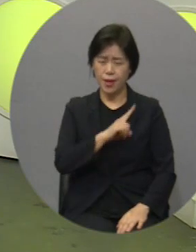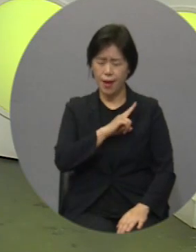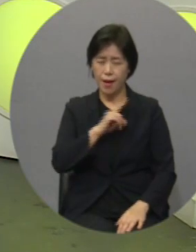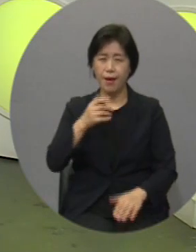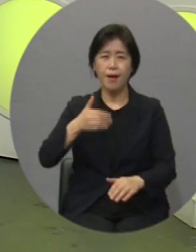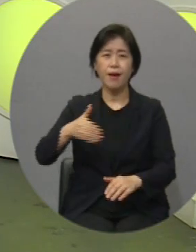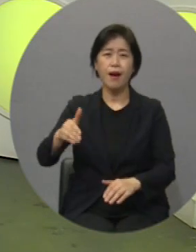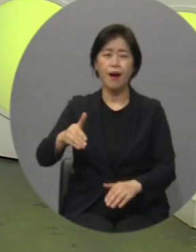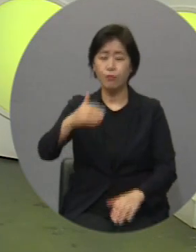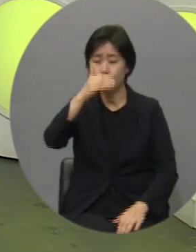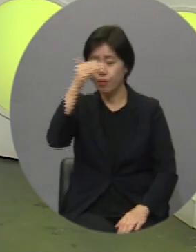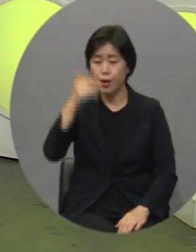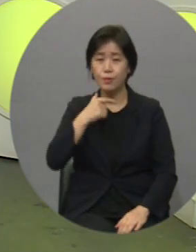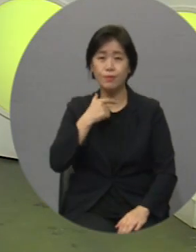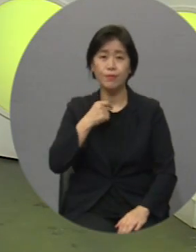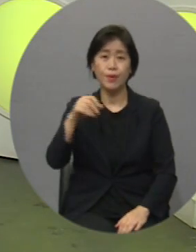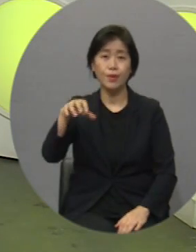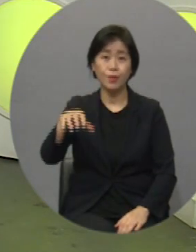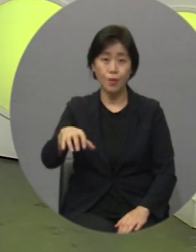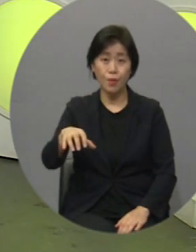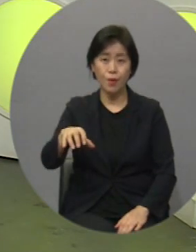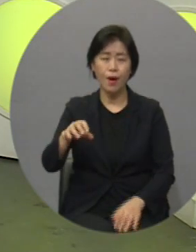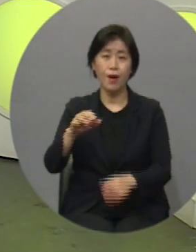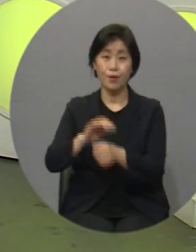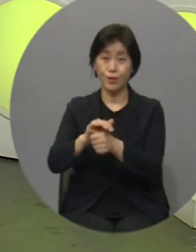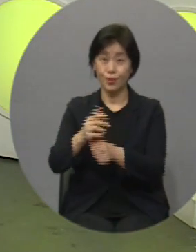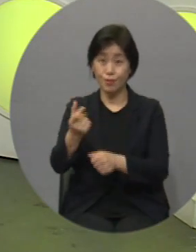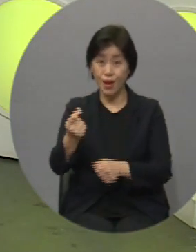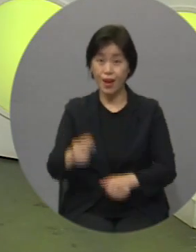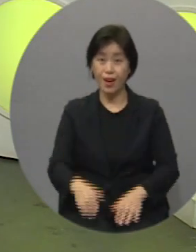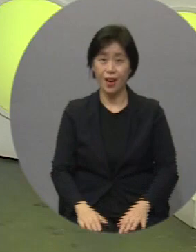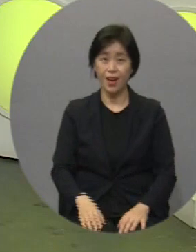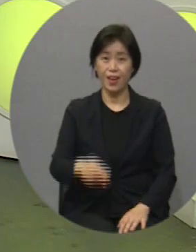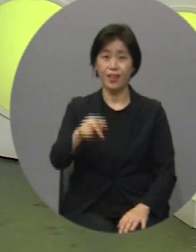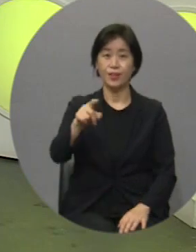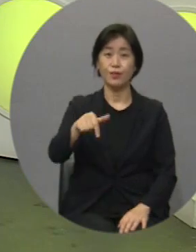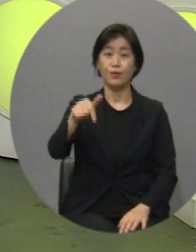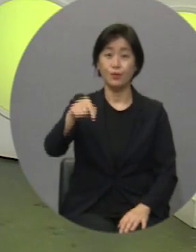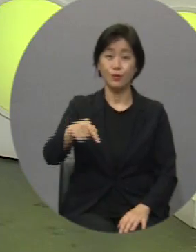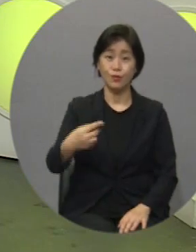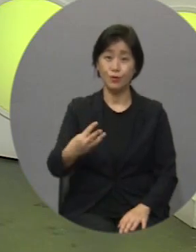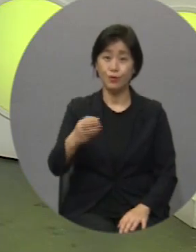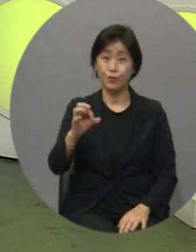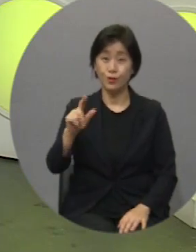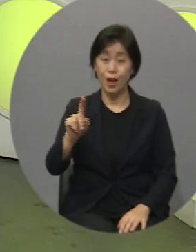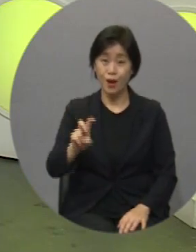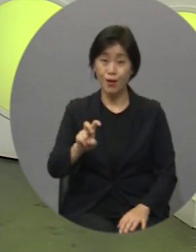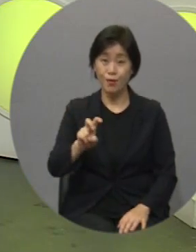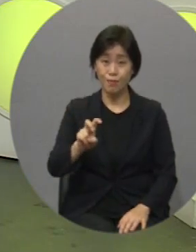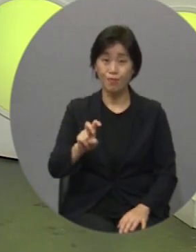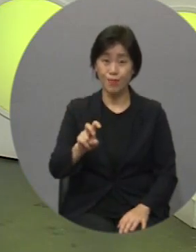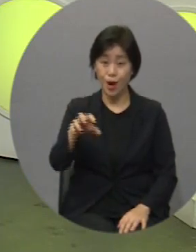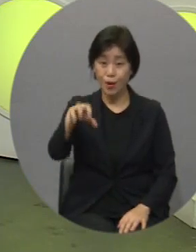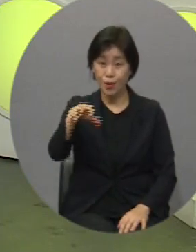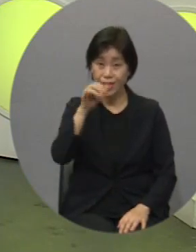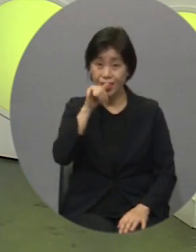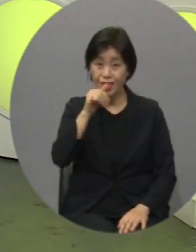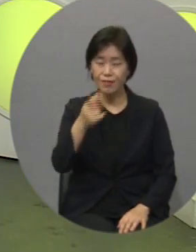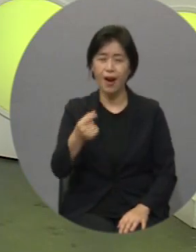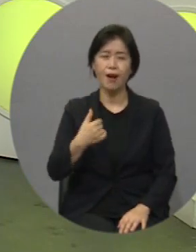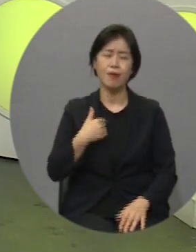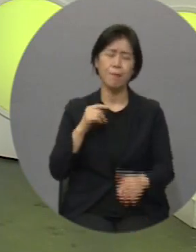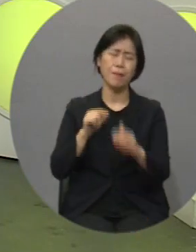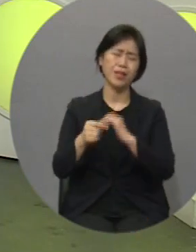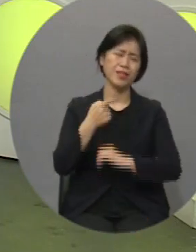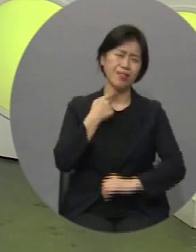도시 아니겠습니까? 네. 석굴암이 있는데죠? 네네. 아니, 제가 거기 수학여행을 가봐야 되는 거 아닙니까?